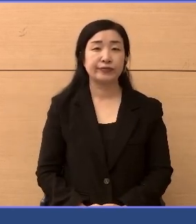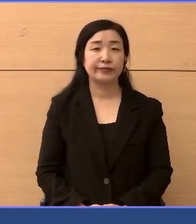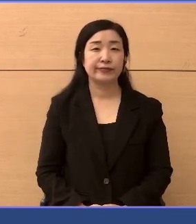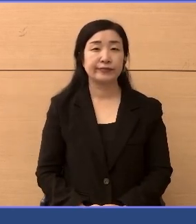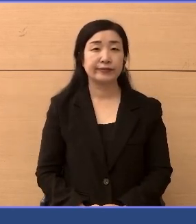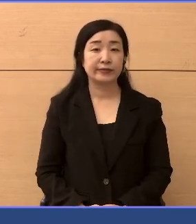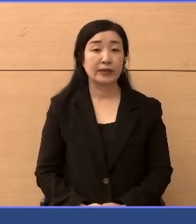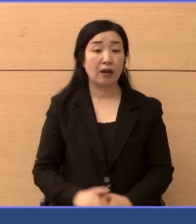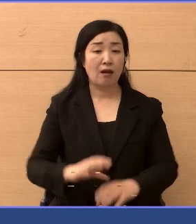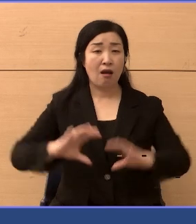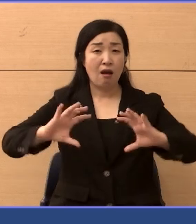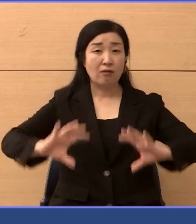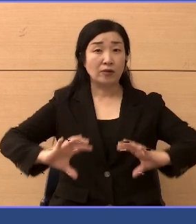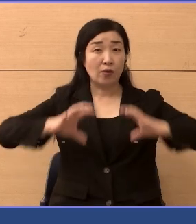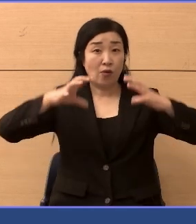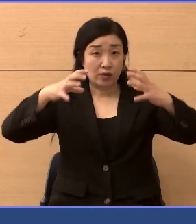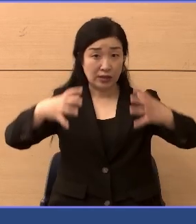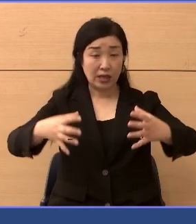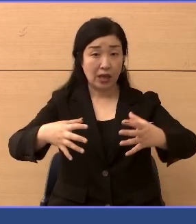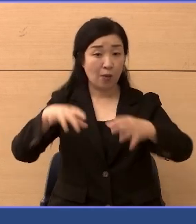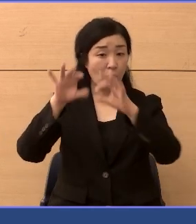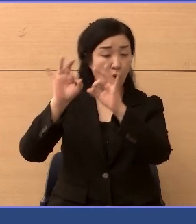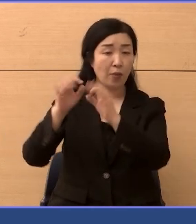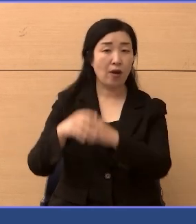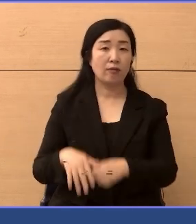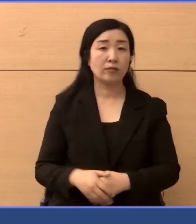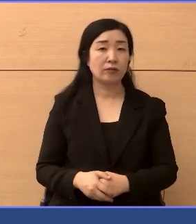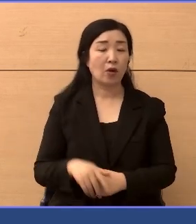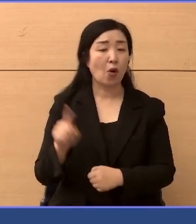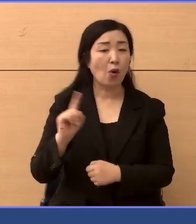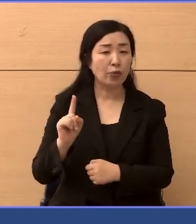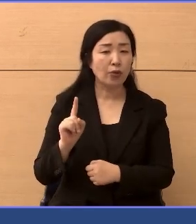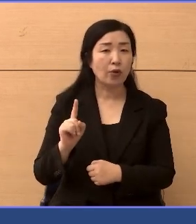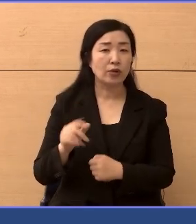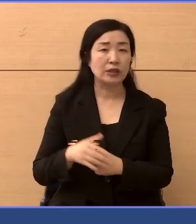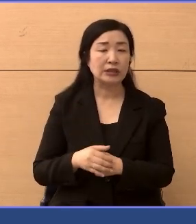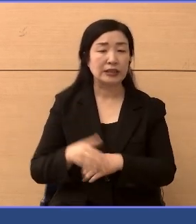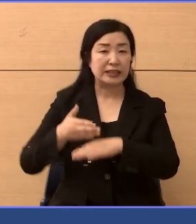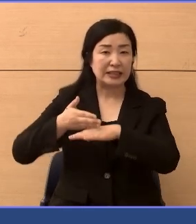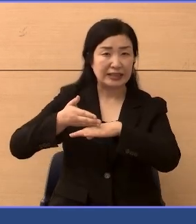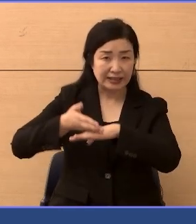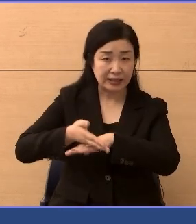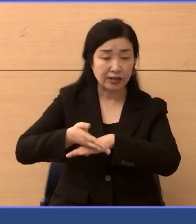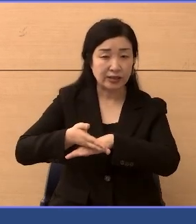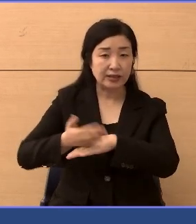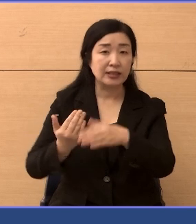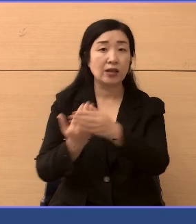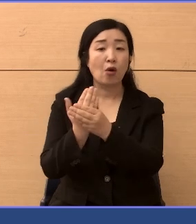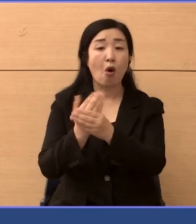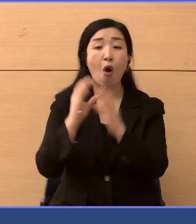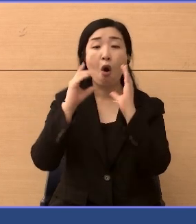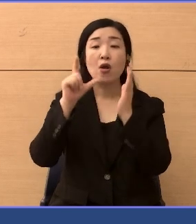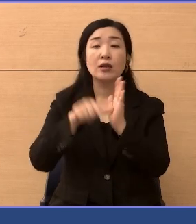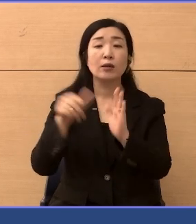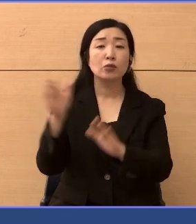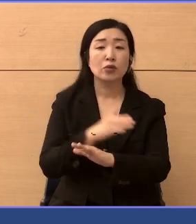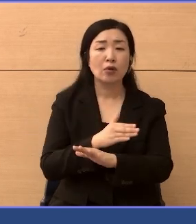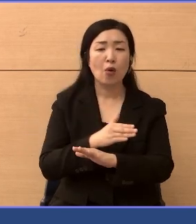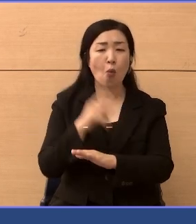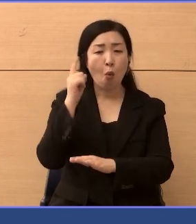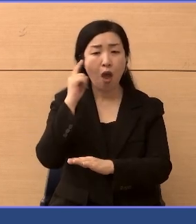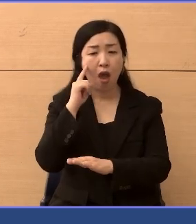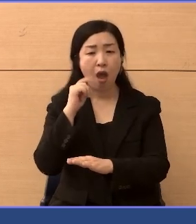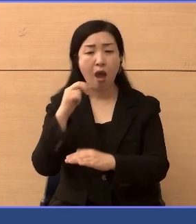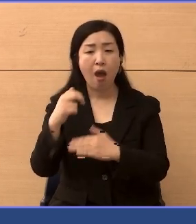Worldwide, 자, 전 세계적으로 diagnostic delay 진단적인 어떤 in small 지연이 children is 존재하는데요. still 특히 어렸을 very 때 common 진단 and is 지연이 not